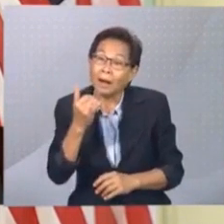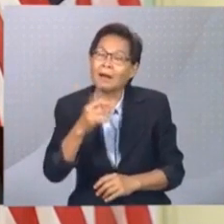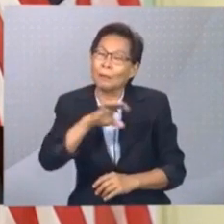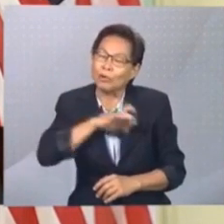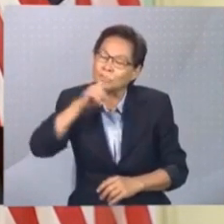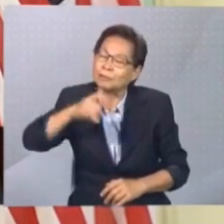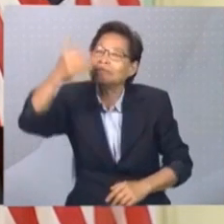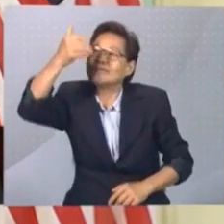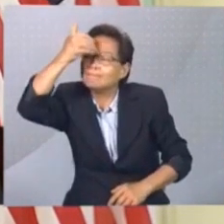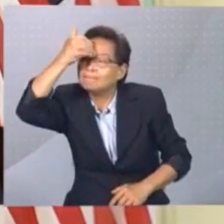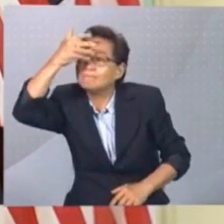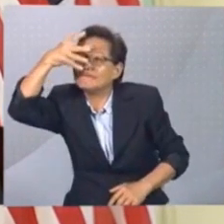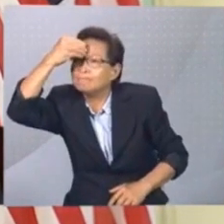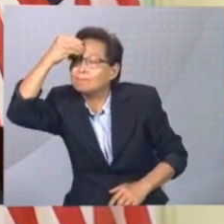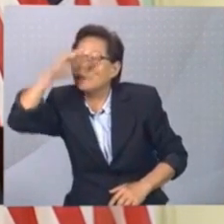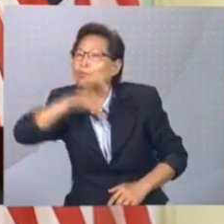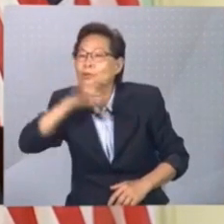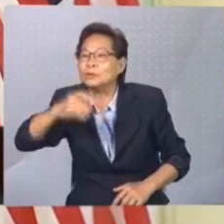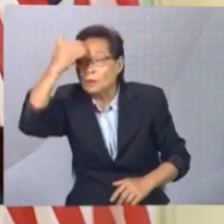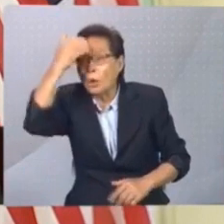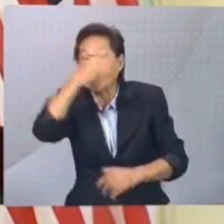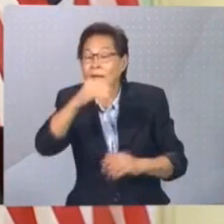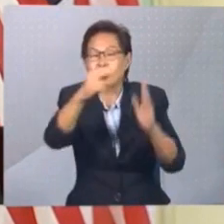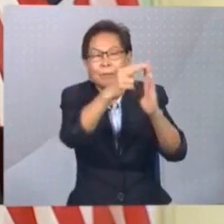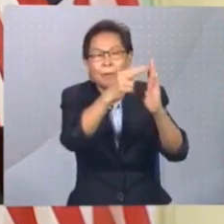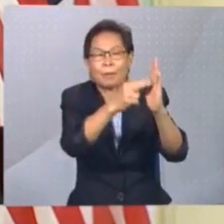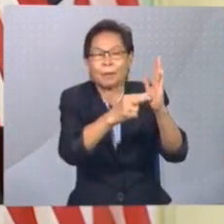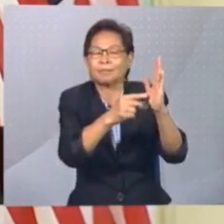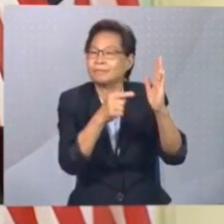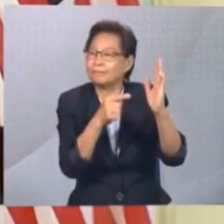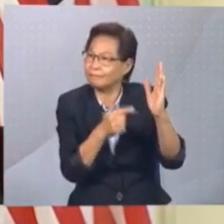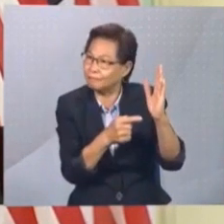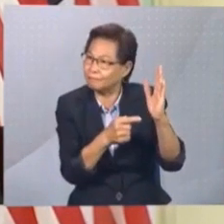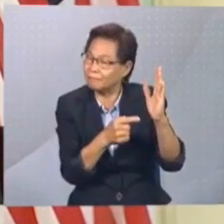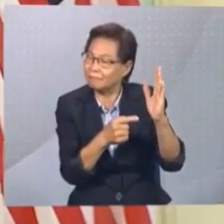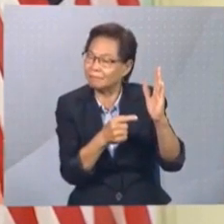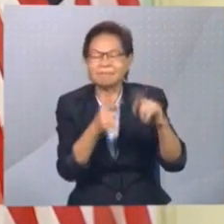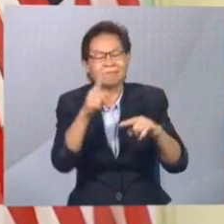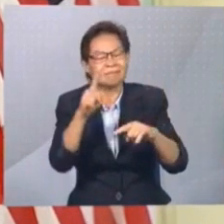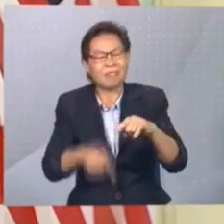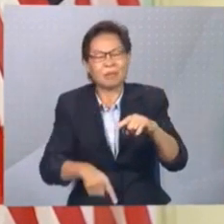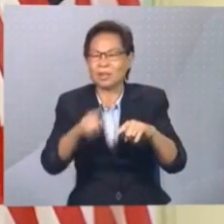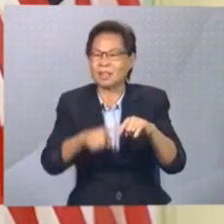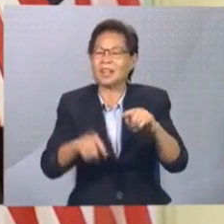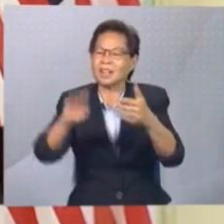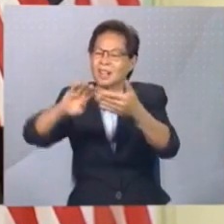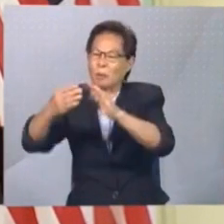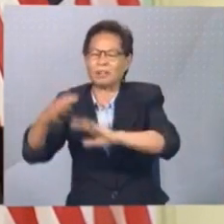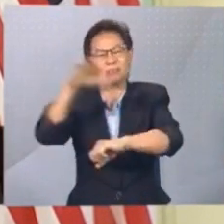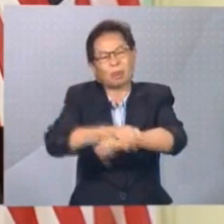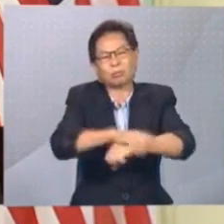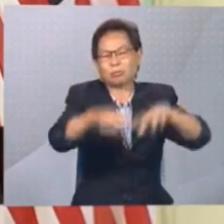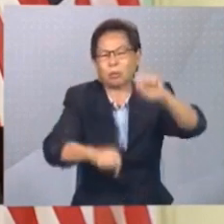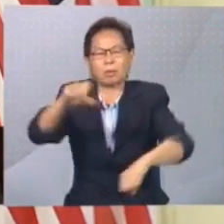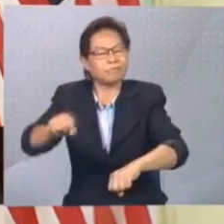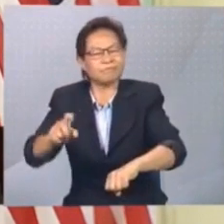perlu tahu. Dan adalah peraturan-peraturan tertentu. Mereka tidak bolehlah menangkap dan sebagainya,